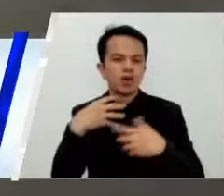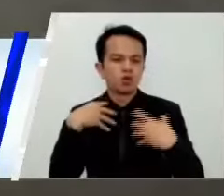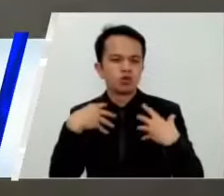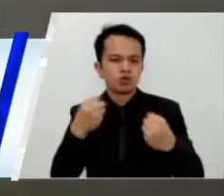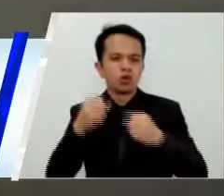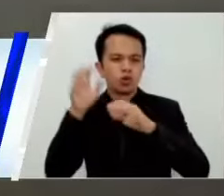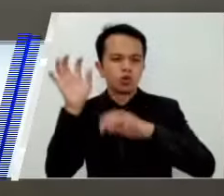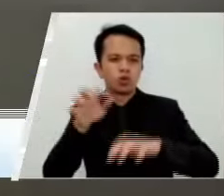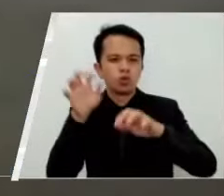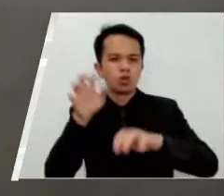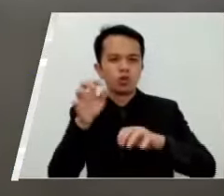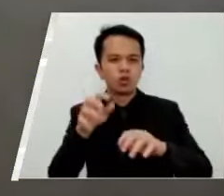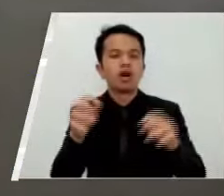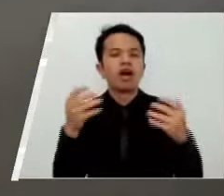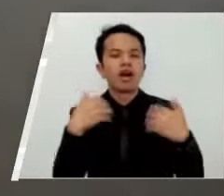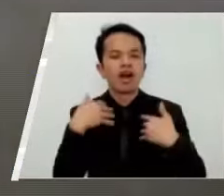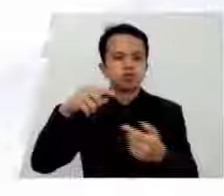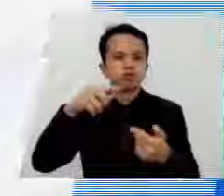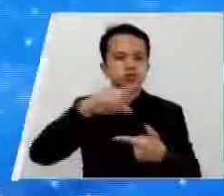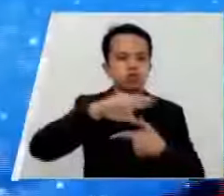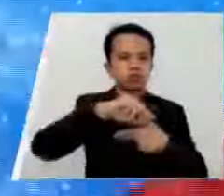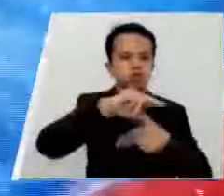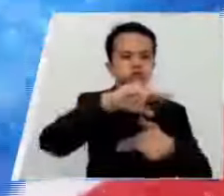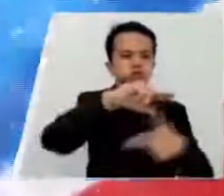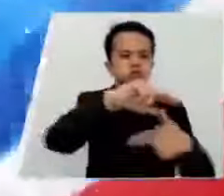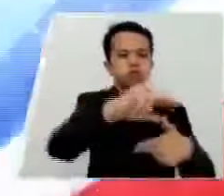usabayan ng mga buhawi.